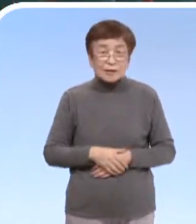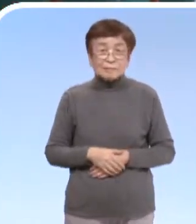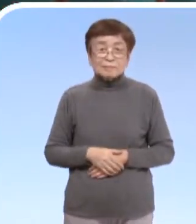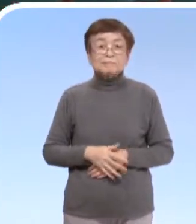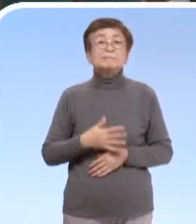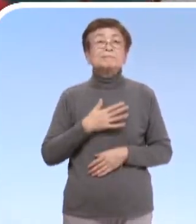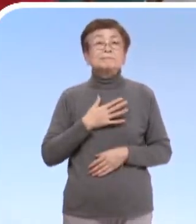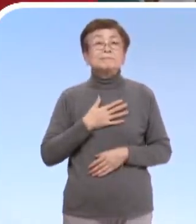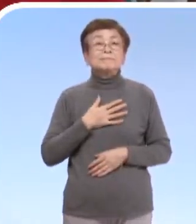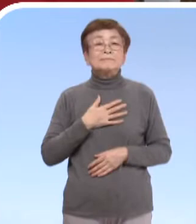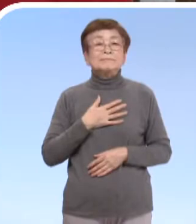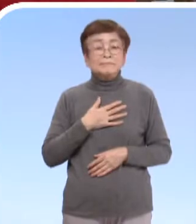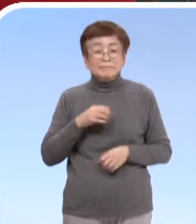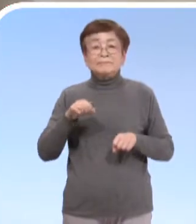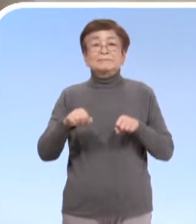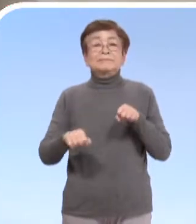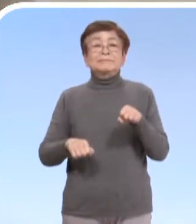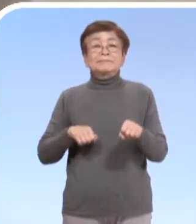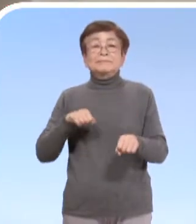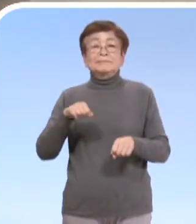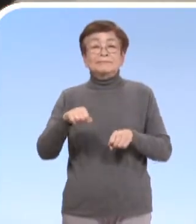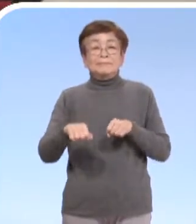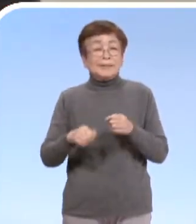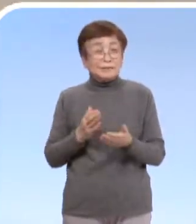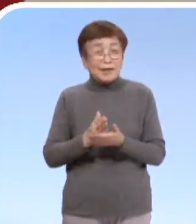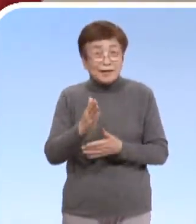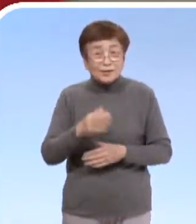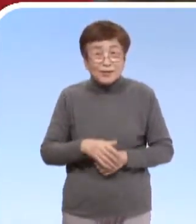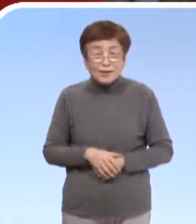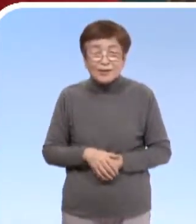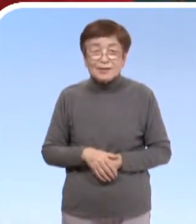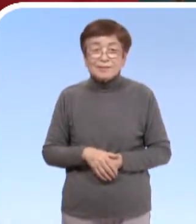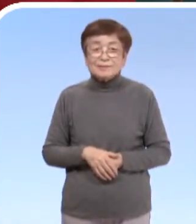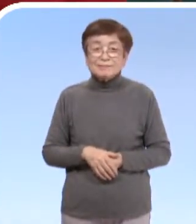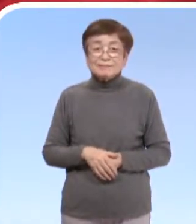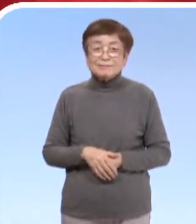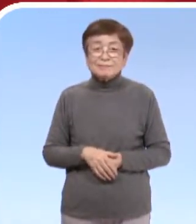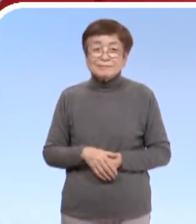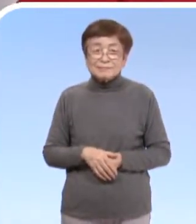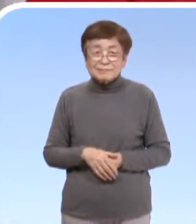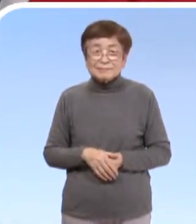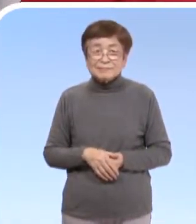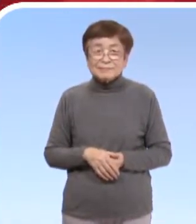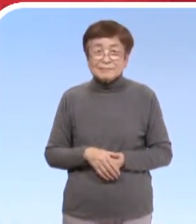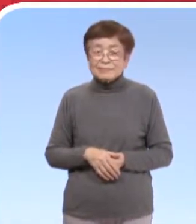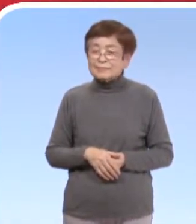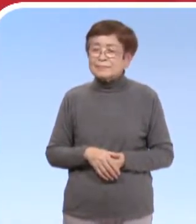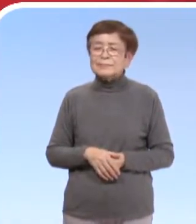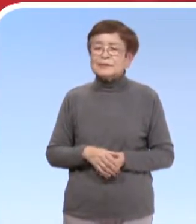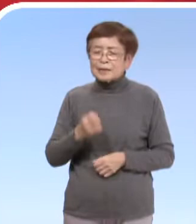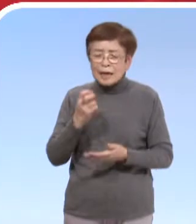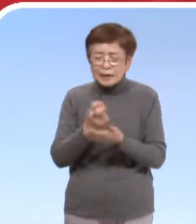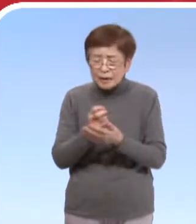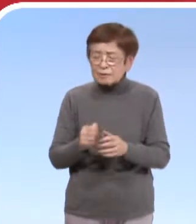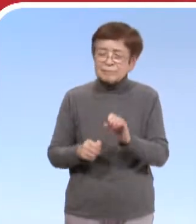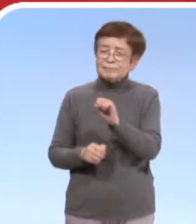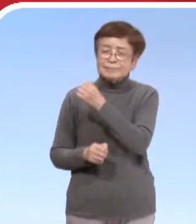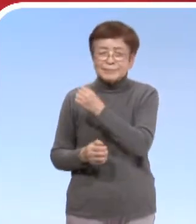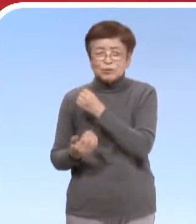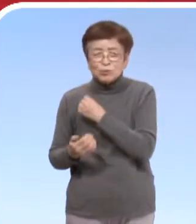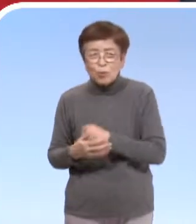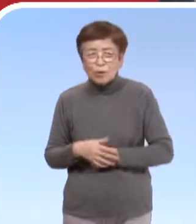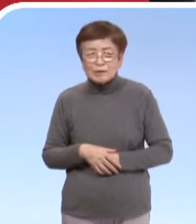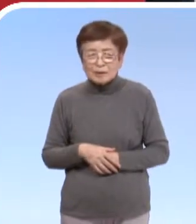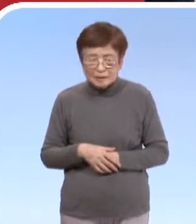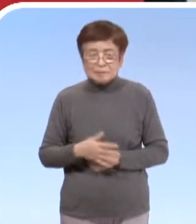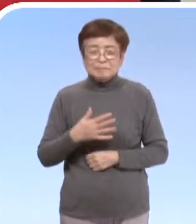ね、これね、自転車の時にそういうことですね、 は い、 それでは光圀さんスタート。 後ろの安全を、あ、必ず走る際は後ろ確